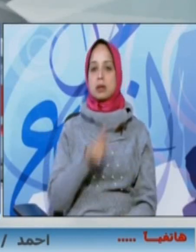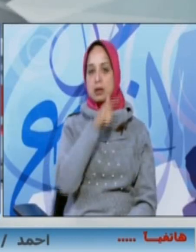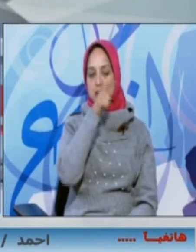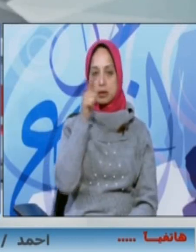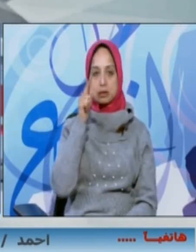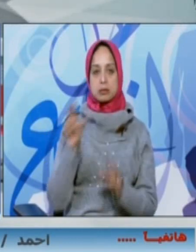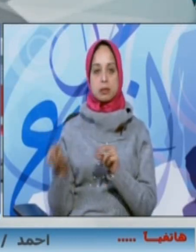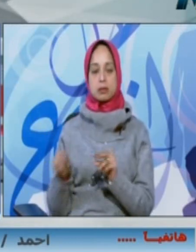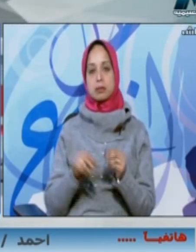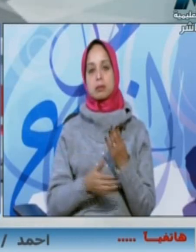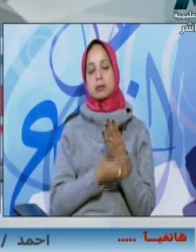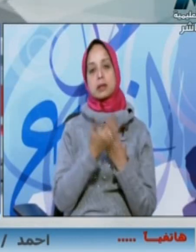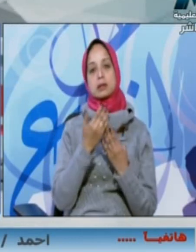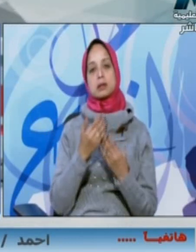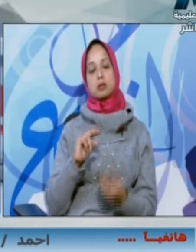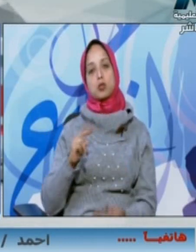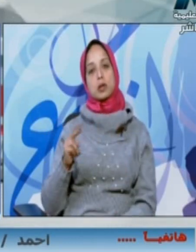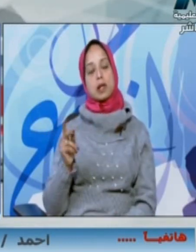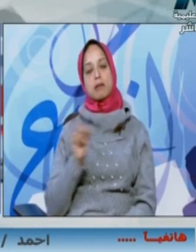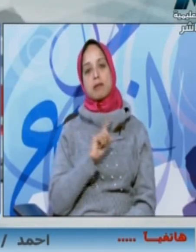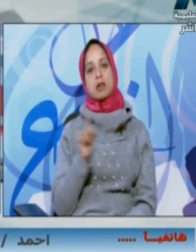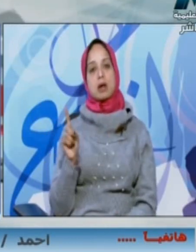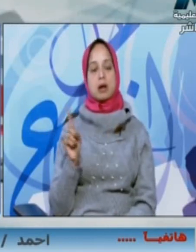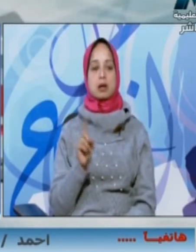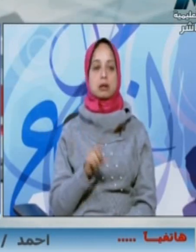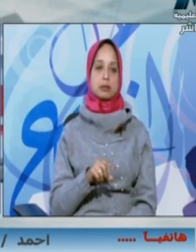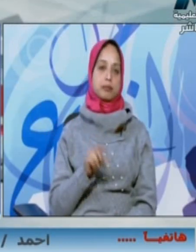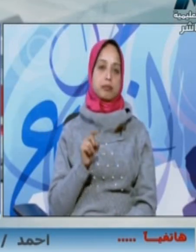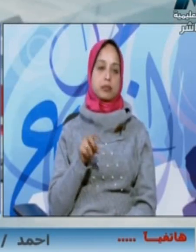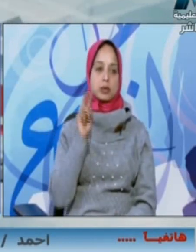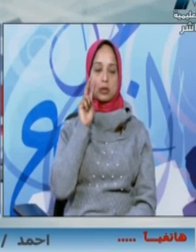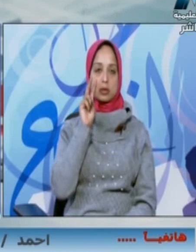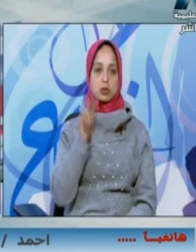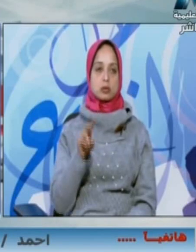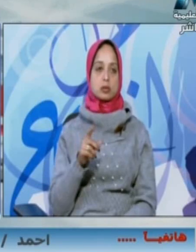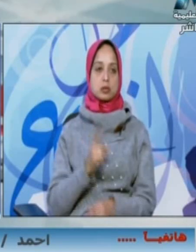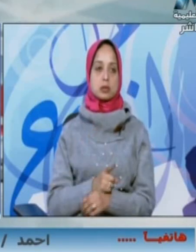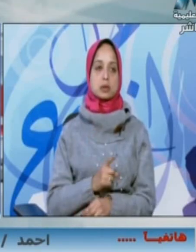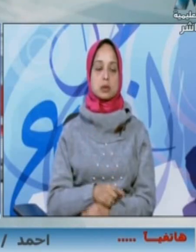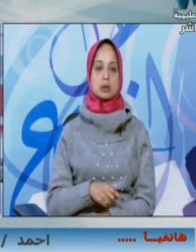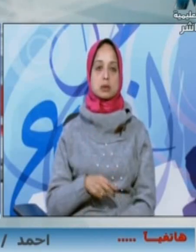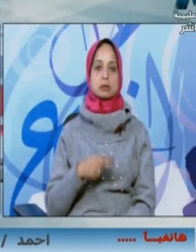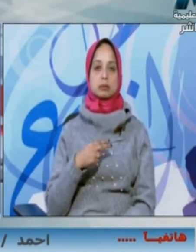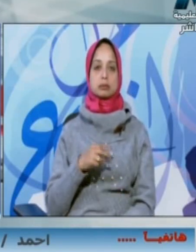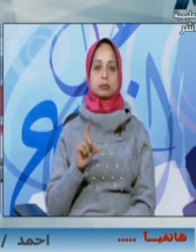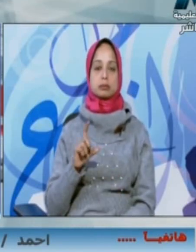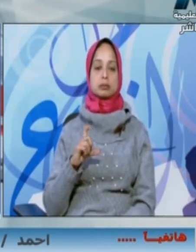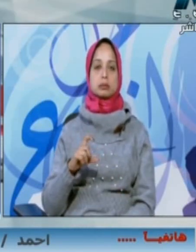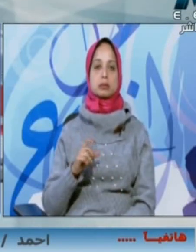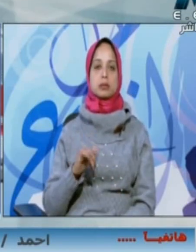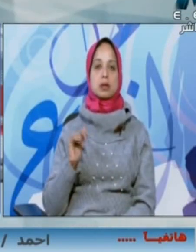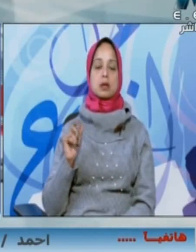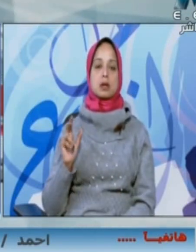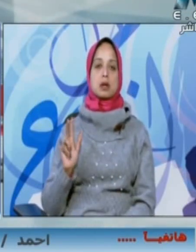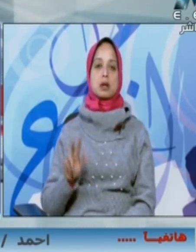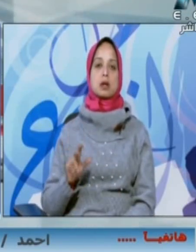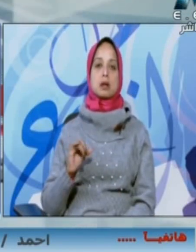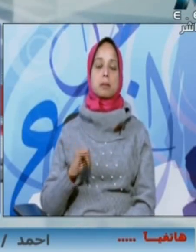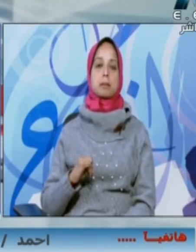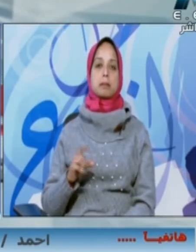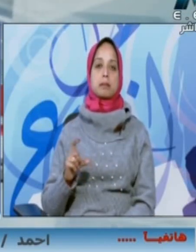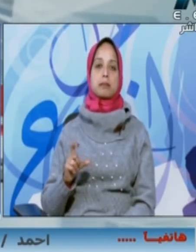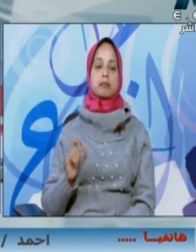خلاص ماشي شكرا. وحضرتك شفت استاذ كان اسمه الاستاذ عبد المنعم، هو بيجيش مع حضرتكم دلوقتي؟ لا خلاص. ماشي ماشي